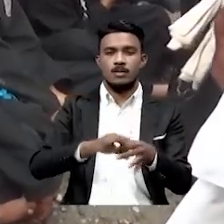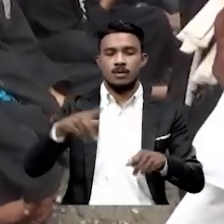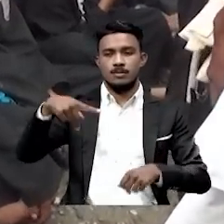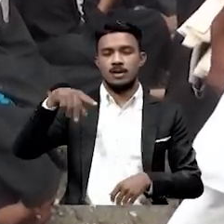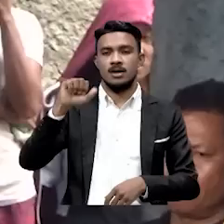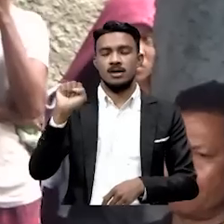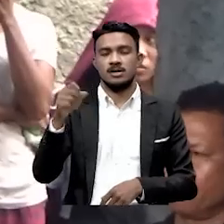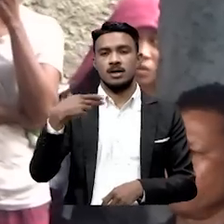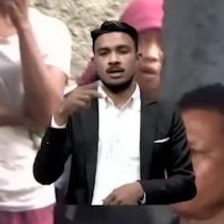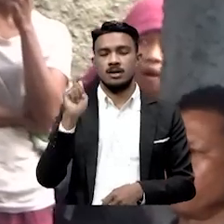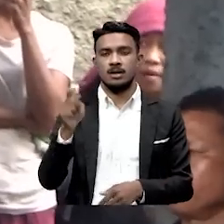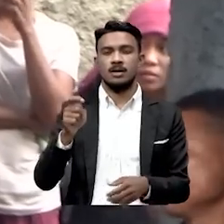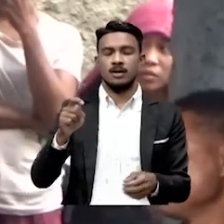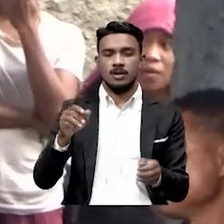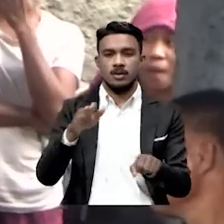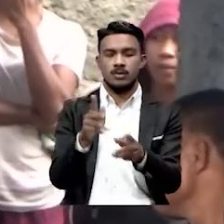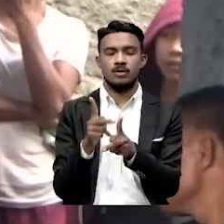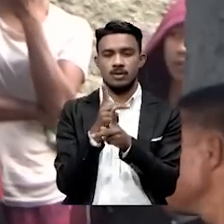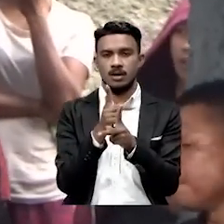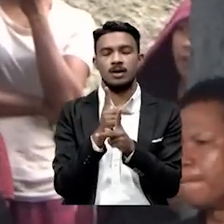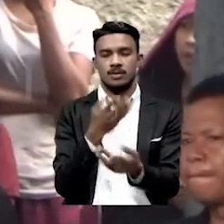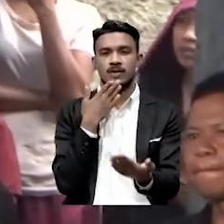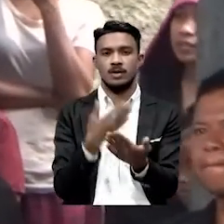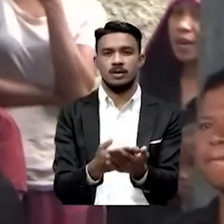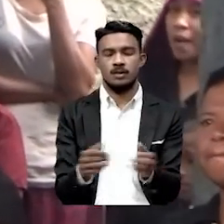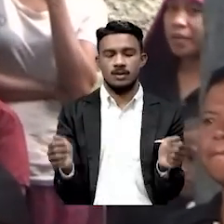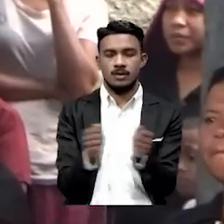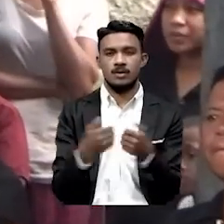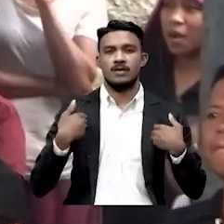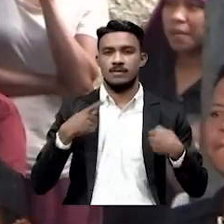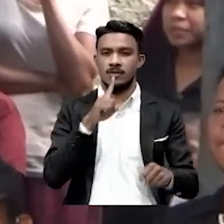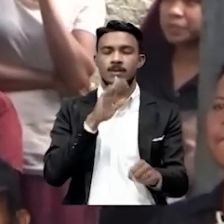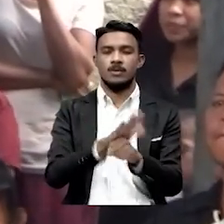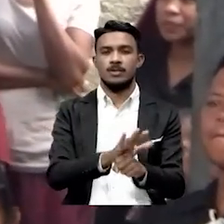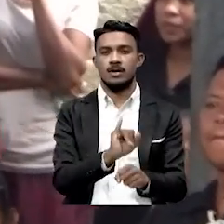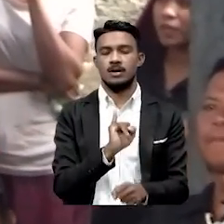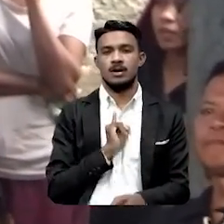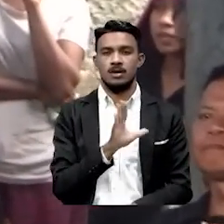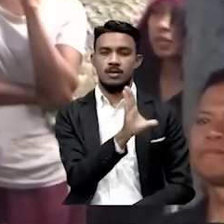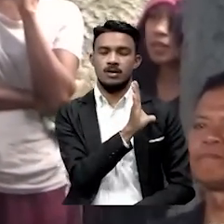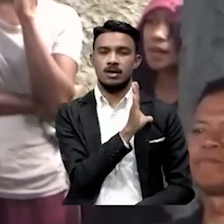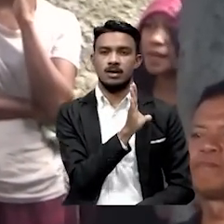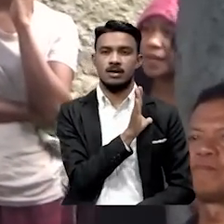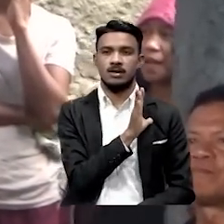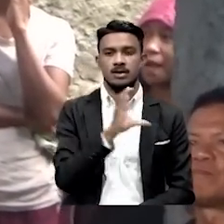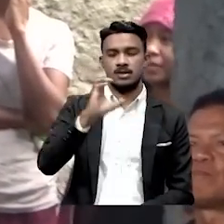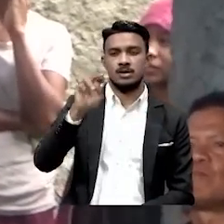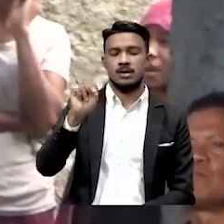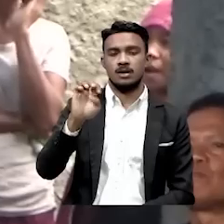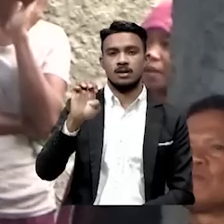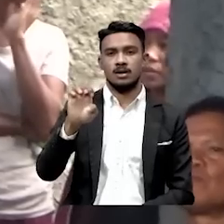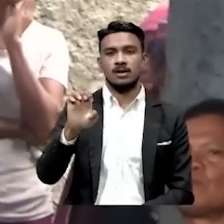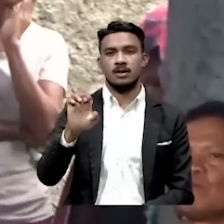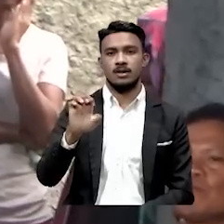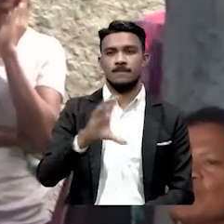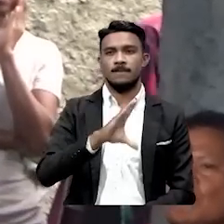malu hodiak. Proses reaktivasaun ne halat yono. Ye hawe kata ki rayon sene honinia